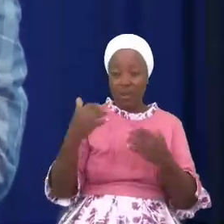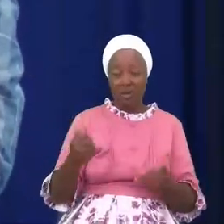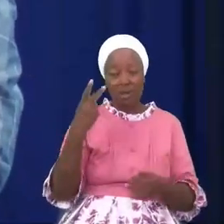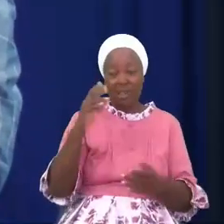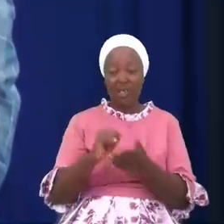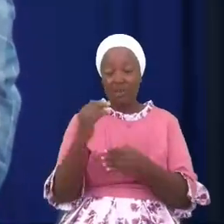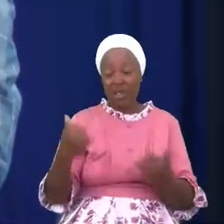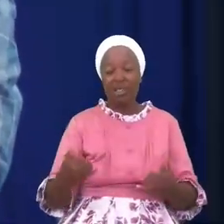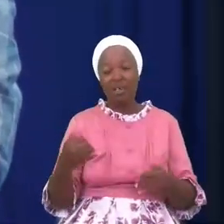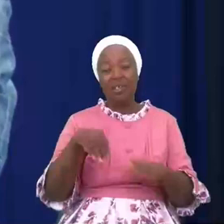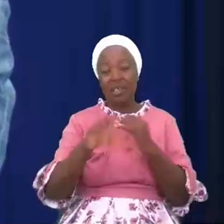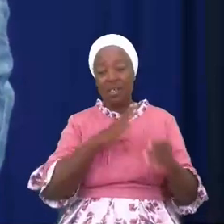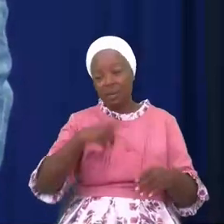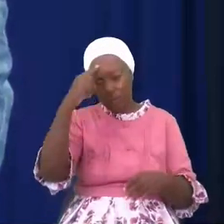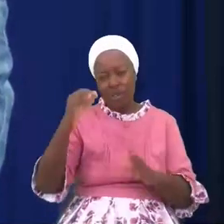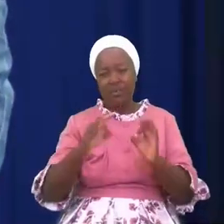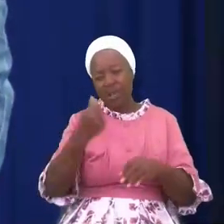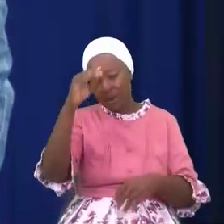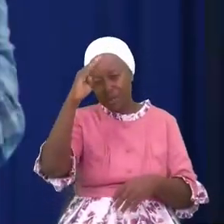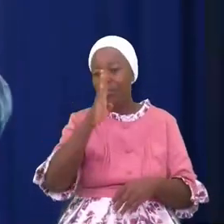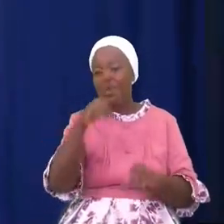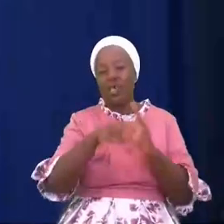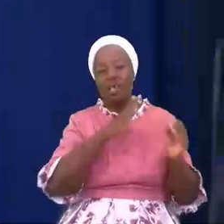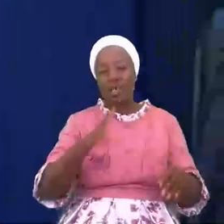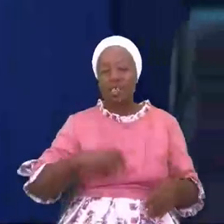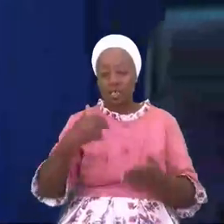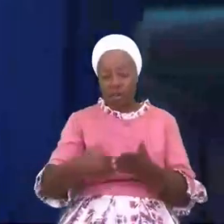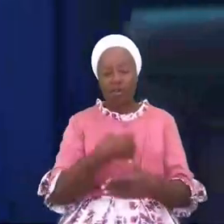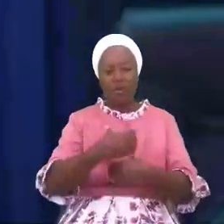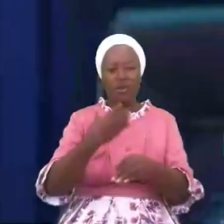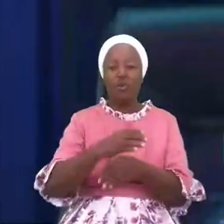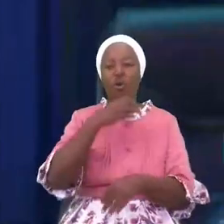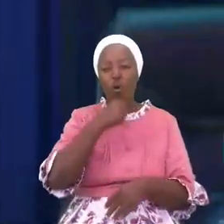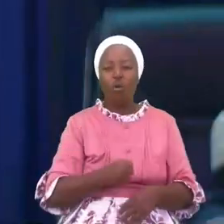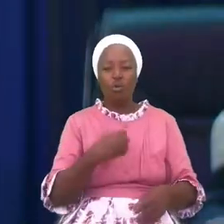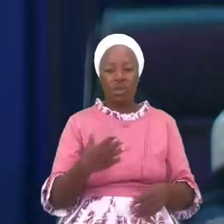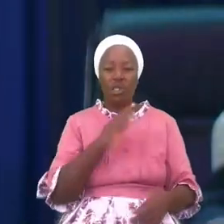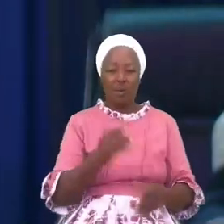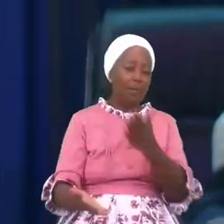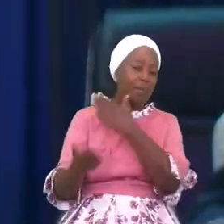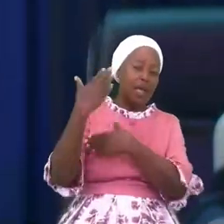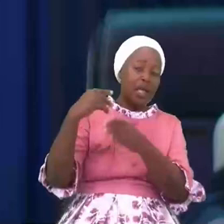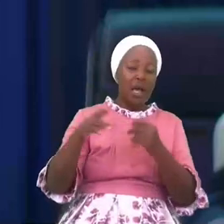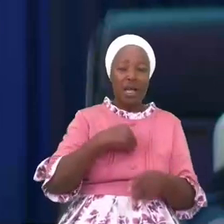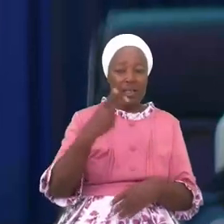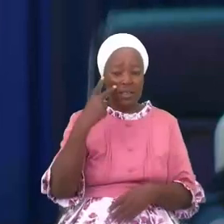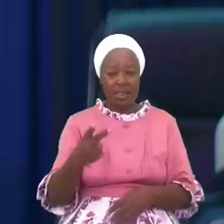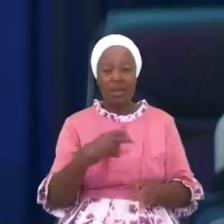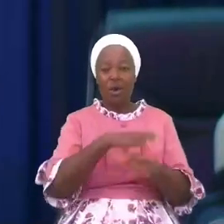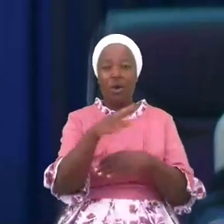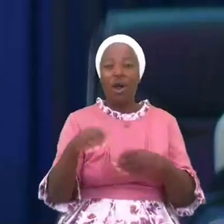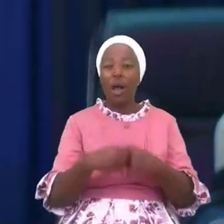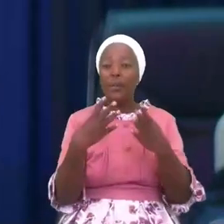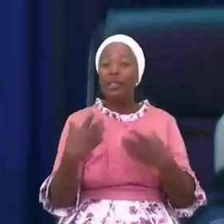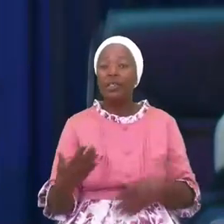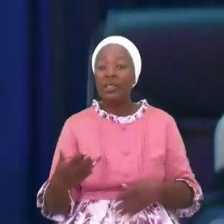Nous verrons que tu es maintenant en Christ. Si quelqu'un est en Christ, un homme, une femme est en Christ, les choses anciennes sont passées et voici combien de choses